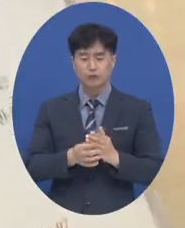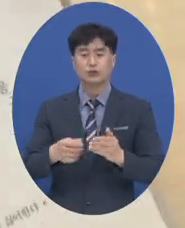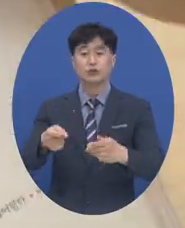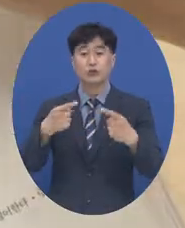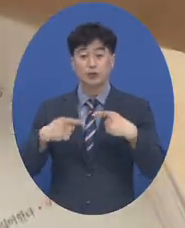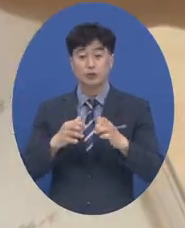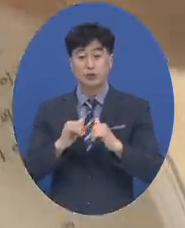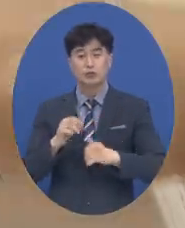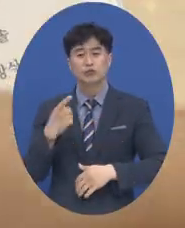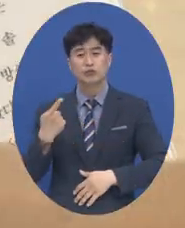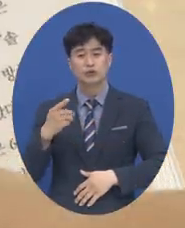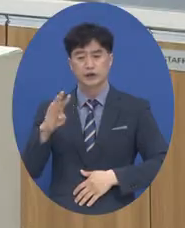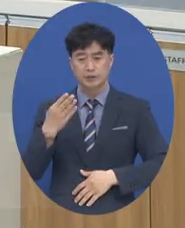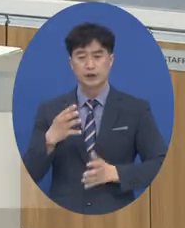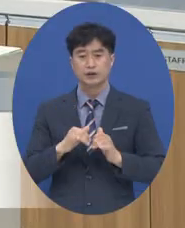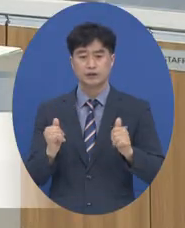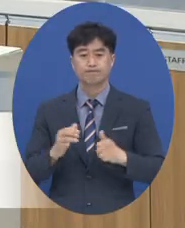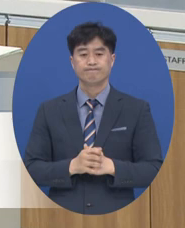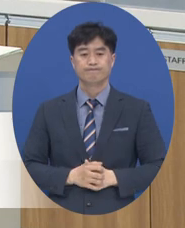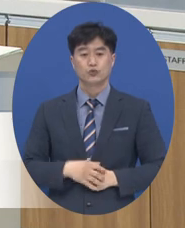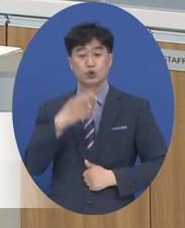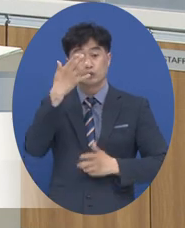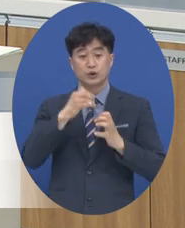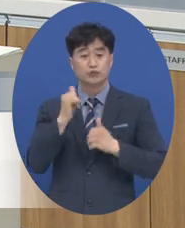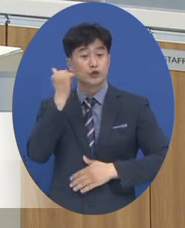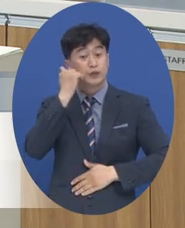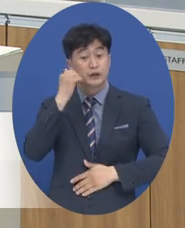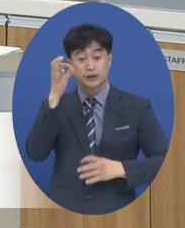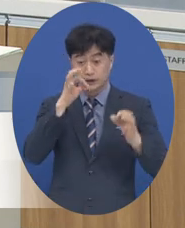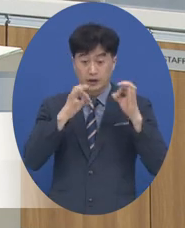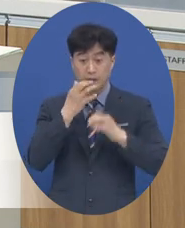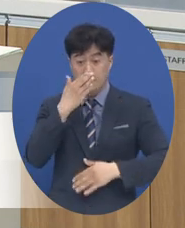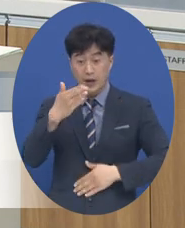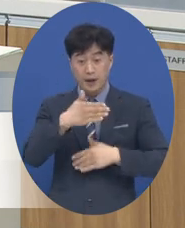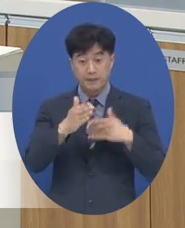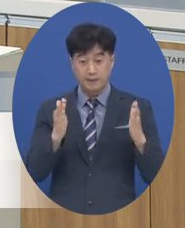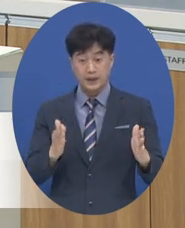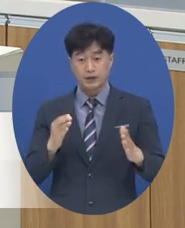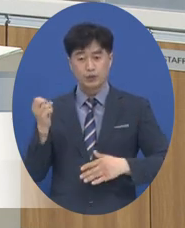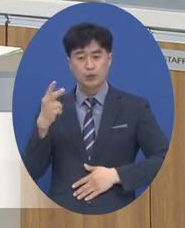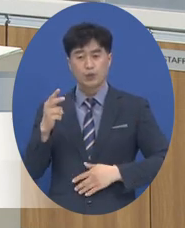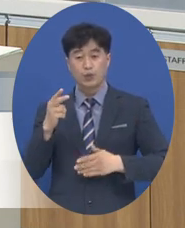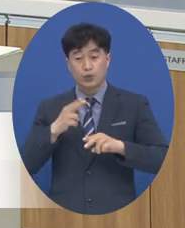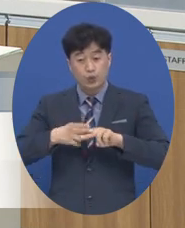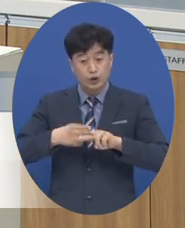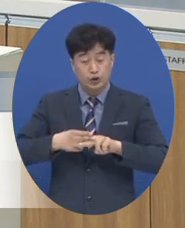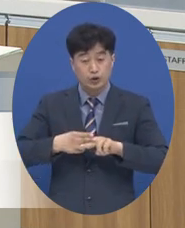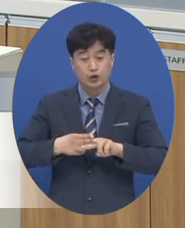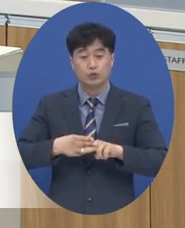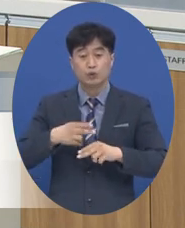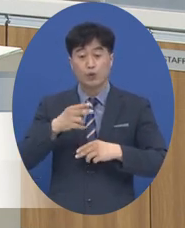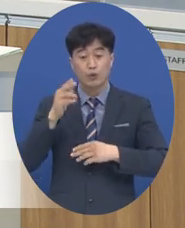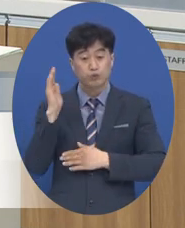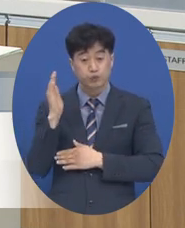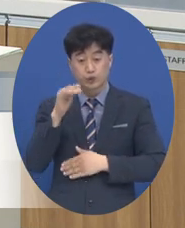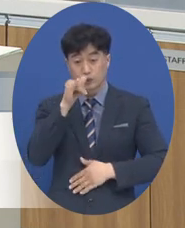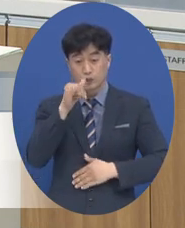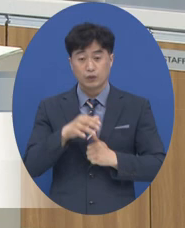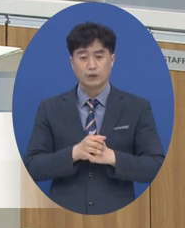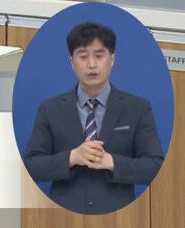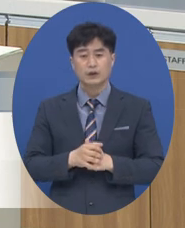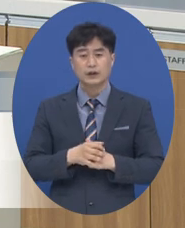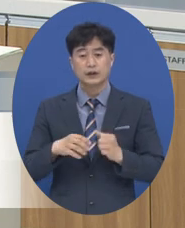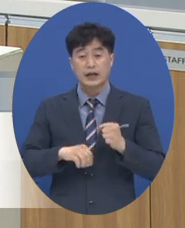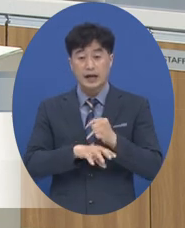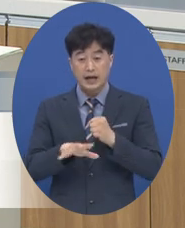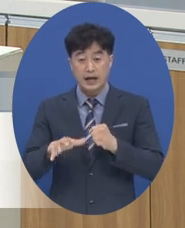명에 달할 점도 없다 성년 들이 챔 일을 찾을 수 있는 클래스 라던지 아니면 요리하는 부분에 대한 수업도 진행이 되어 있고요